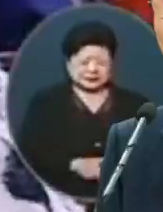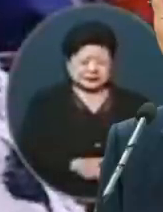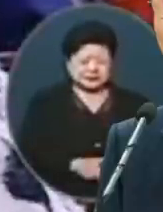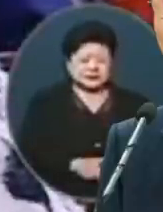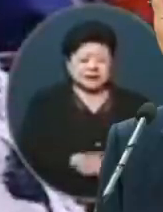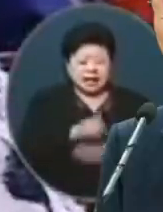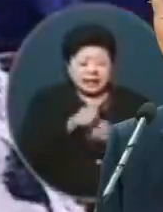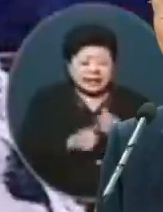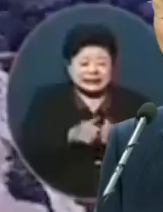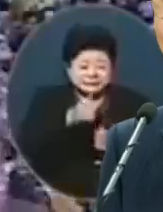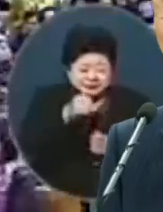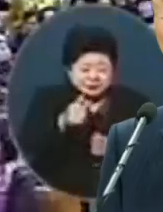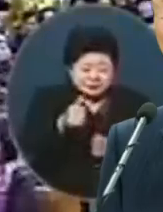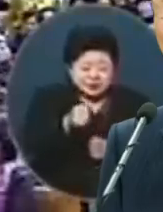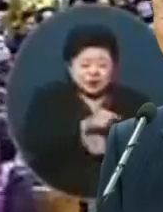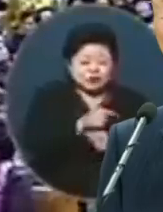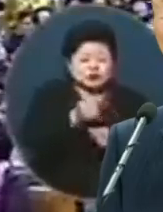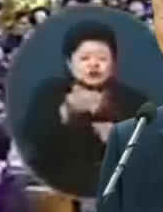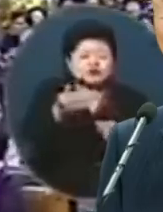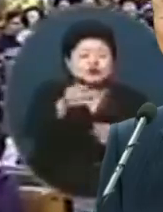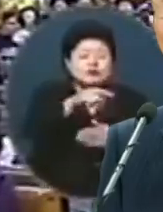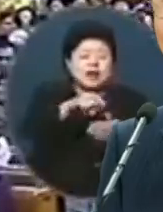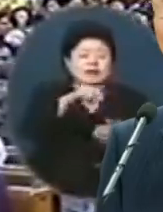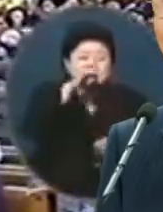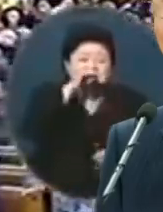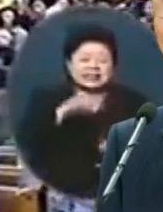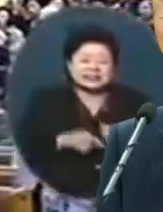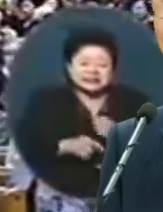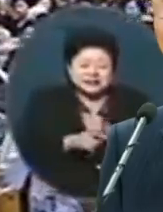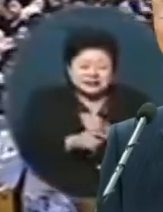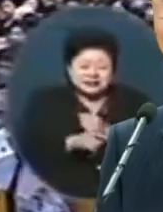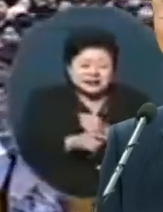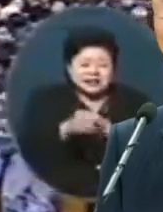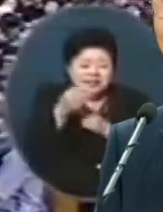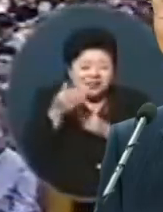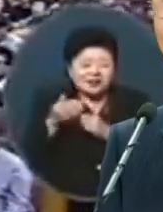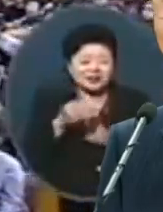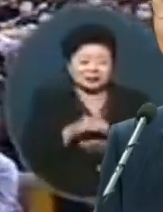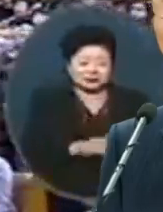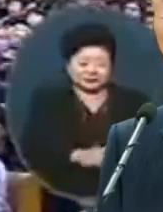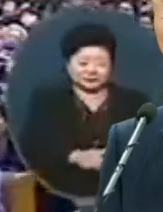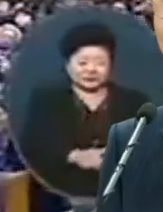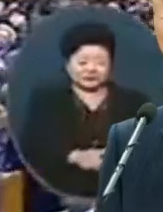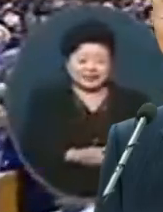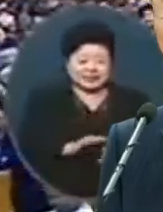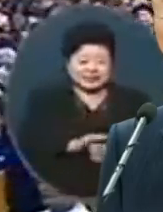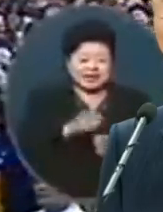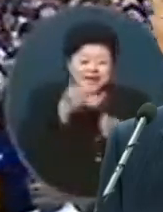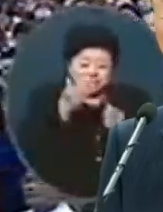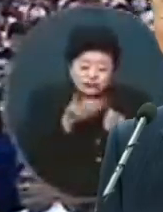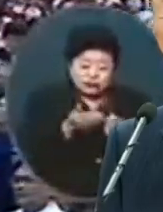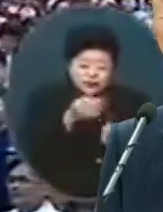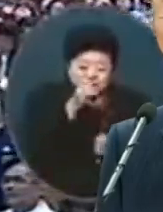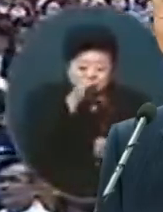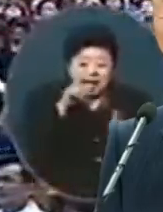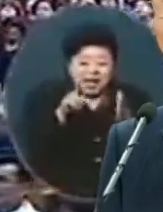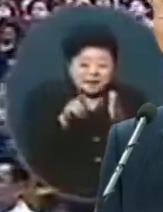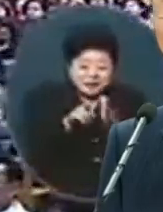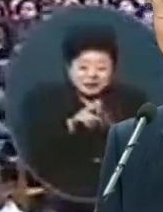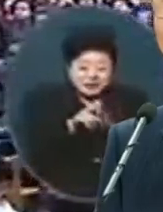그만큼 하나님은 용서해 줄 마음이 계시고 여러분을 사랑하고